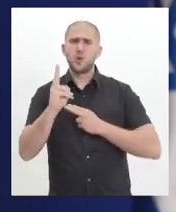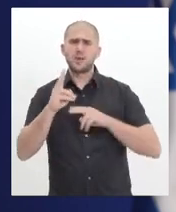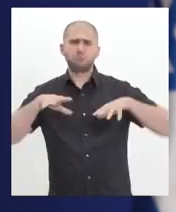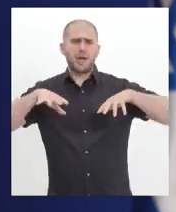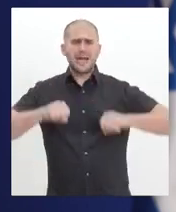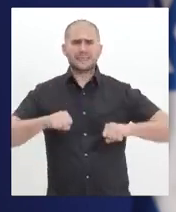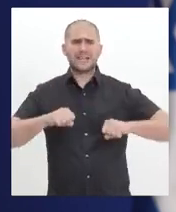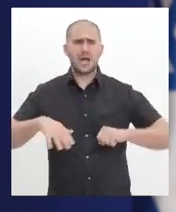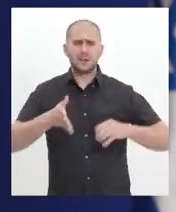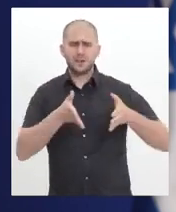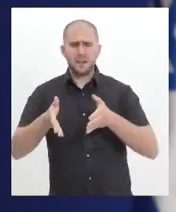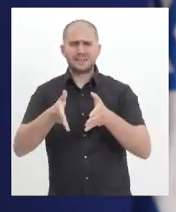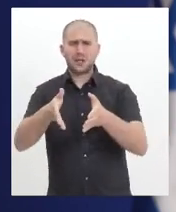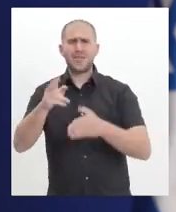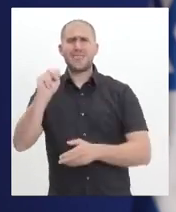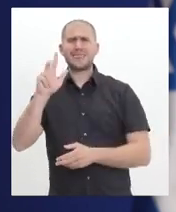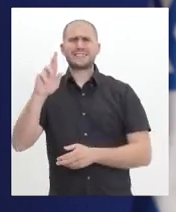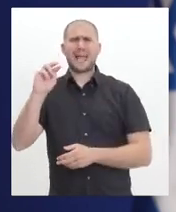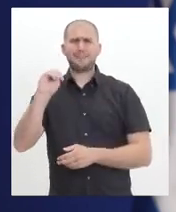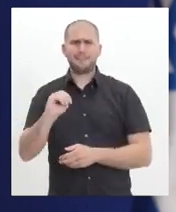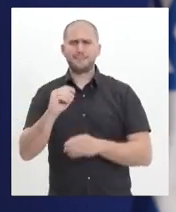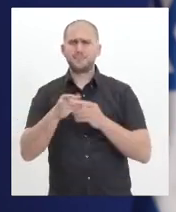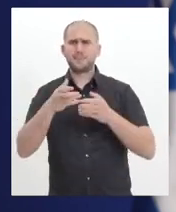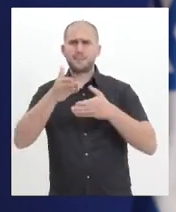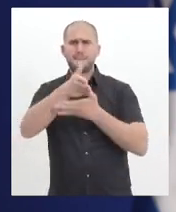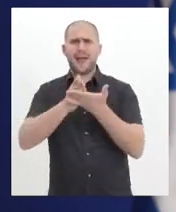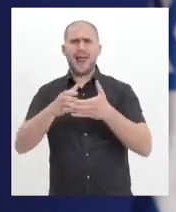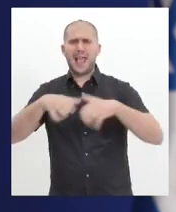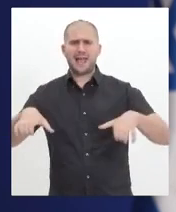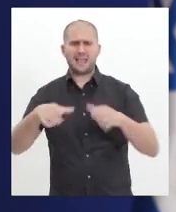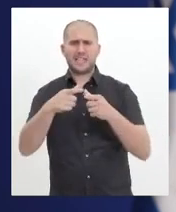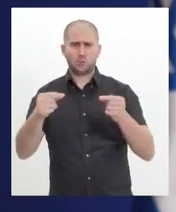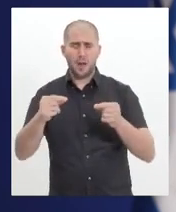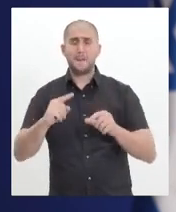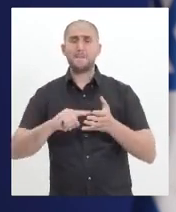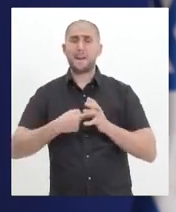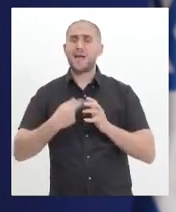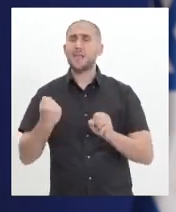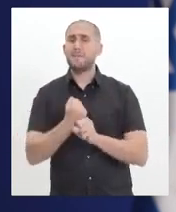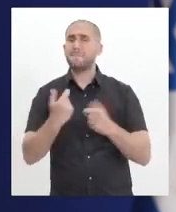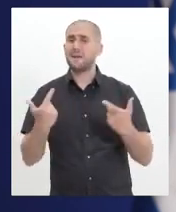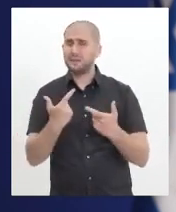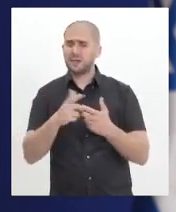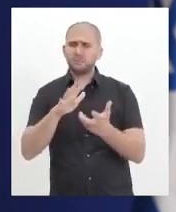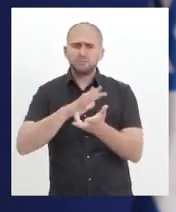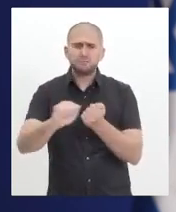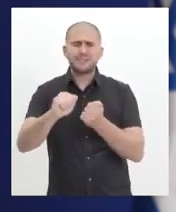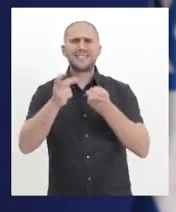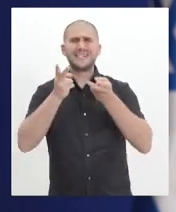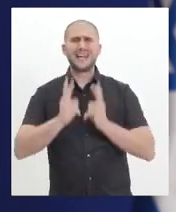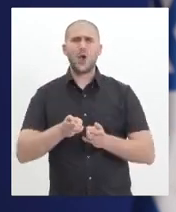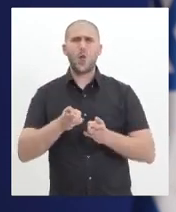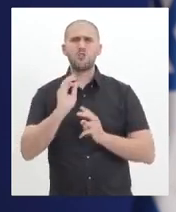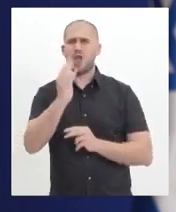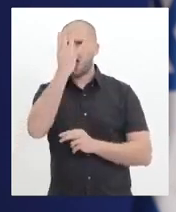שלנו במסדרון של נצרים אשר חוצה את הרצועה המטרה של המבצע כמובן לגדוע את יכולות של